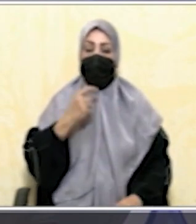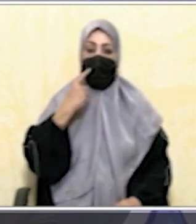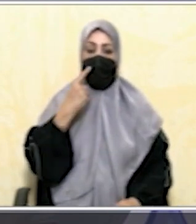مفضلش خلاص